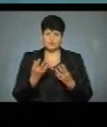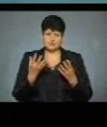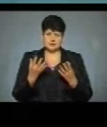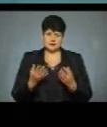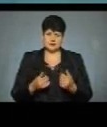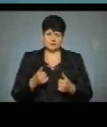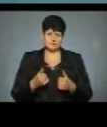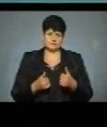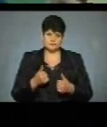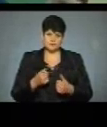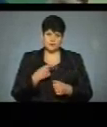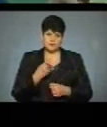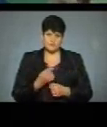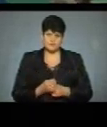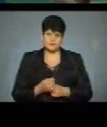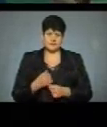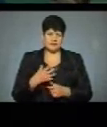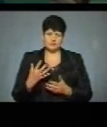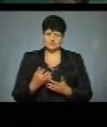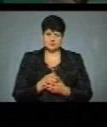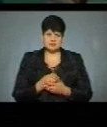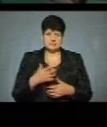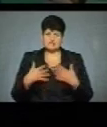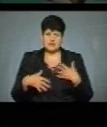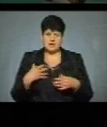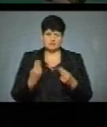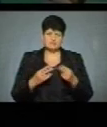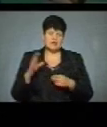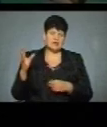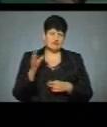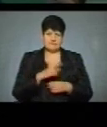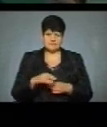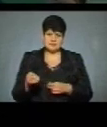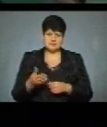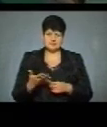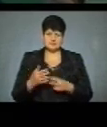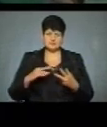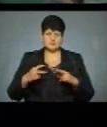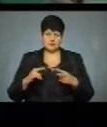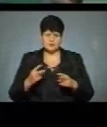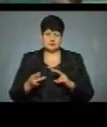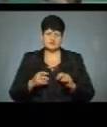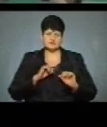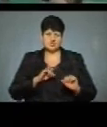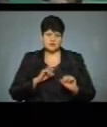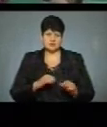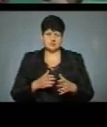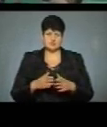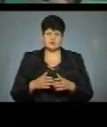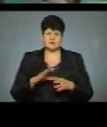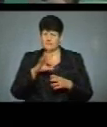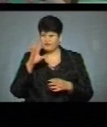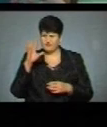туру коментує так. Не пішла гра, слабо зіграли всі. В атаці, на блоці, в защиті, повністю